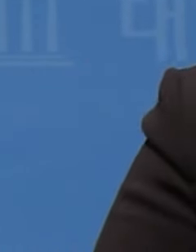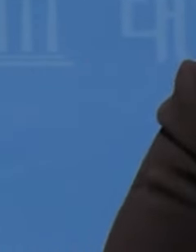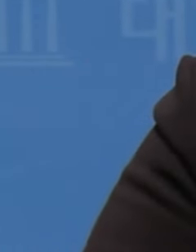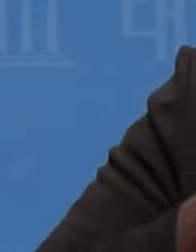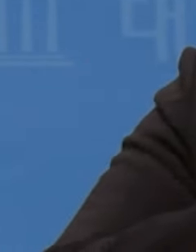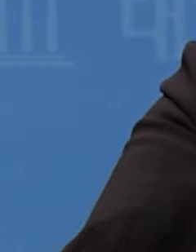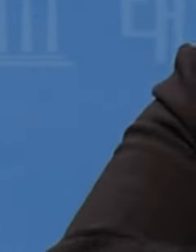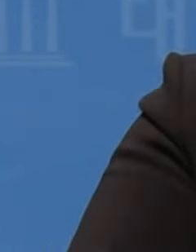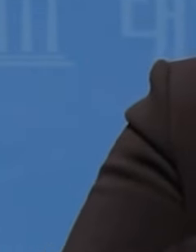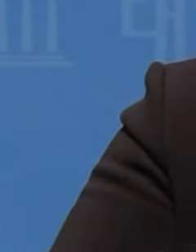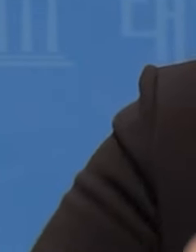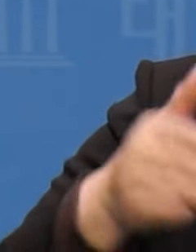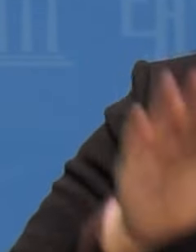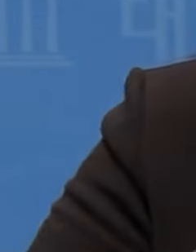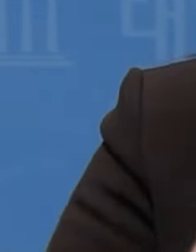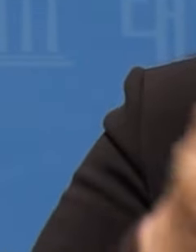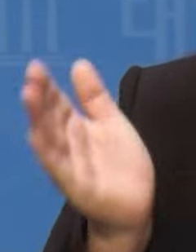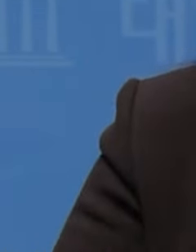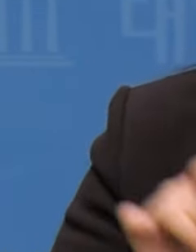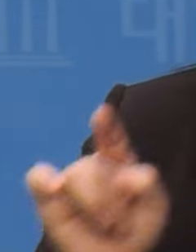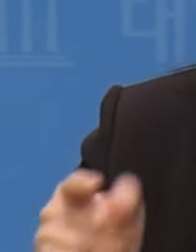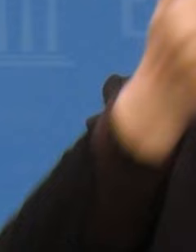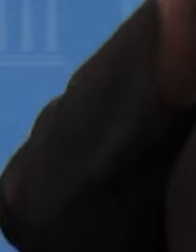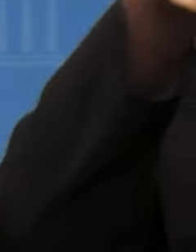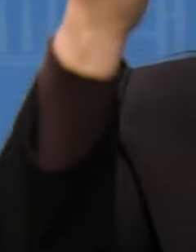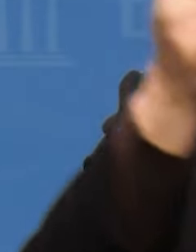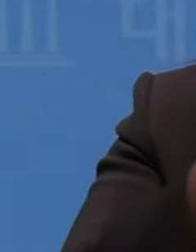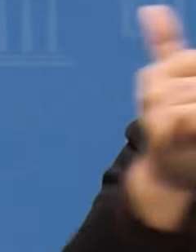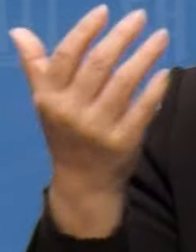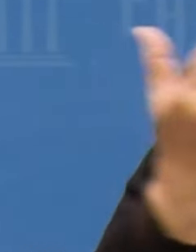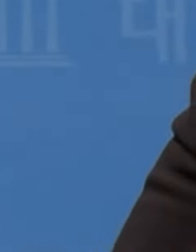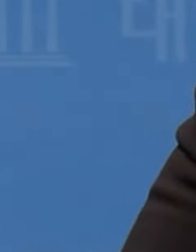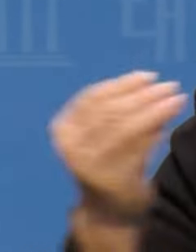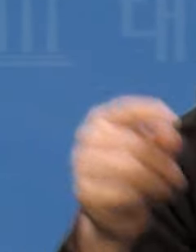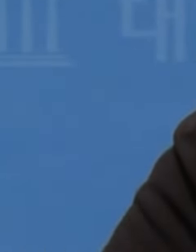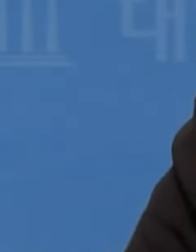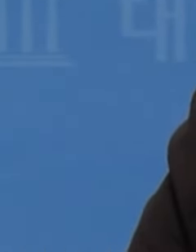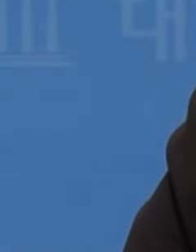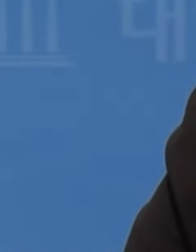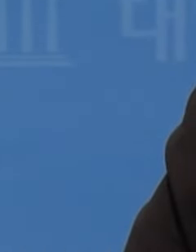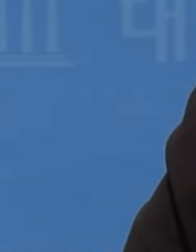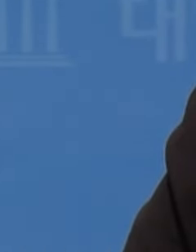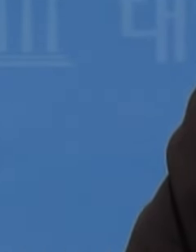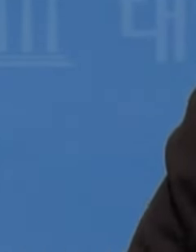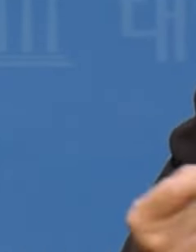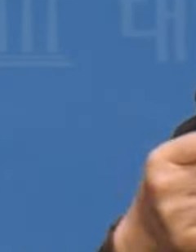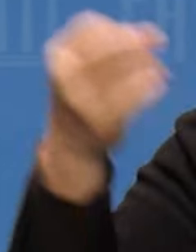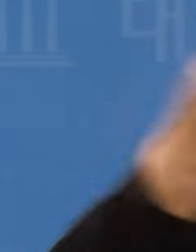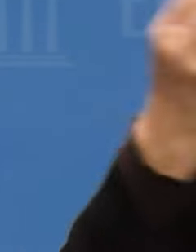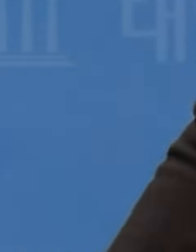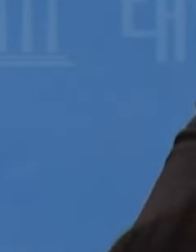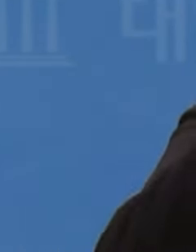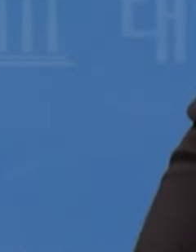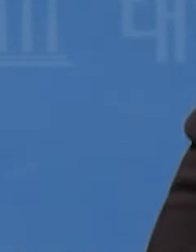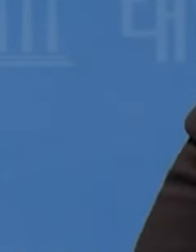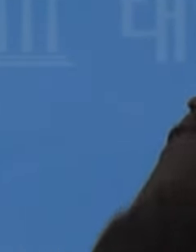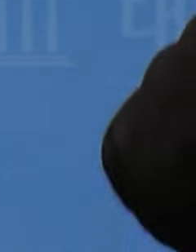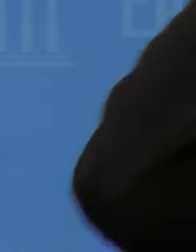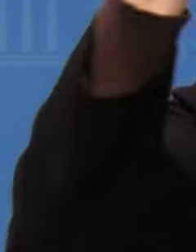걸어왔습니다. 그런데 민주당은 그 청년들을 외면하고 있습니다. 이런 상황이 계속된다면 어느